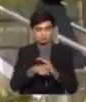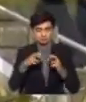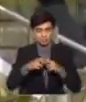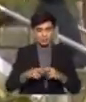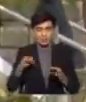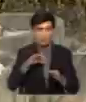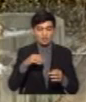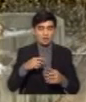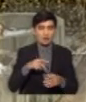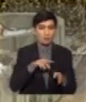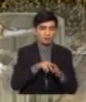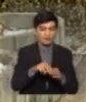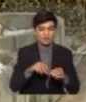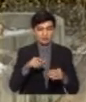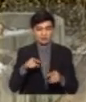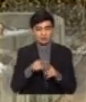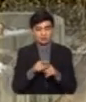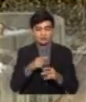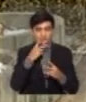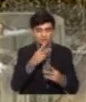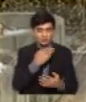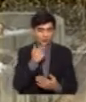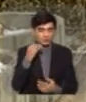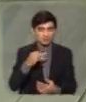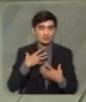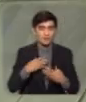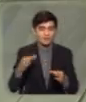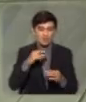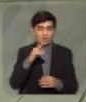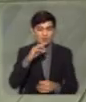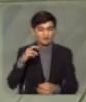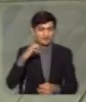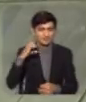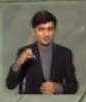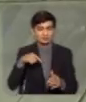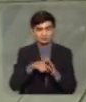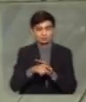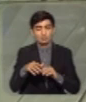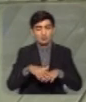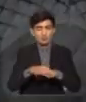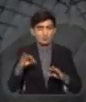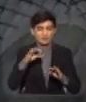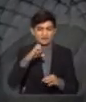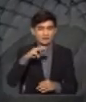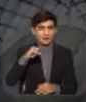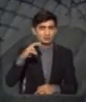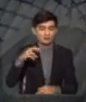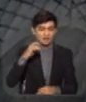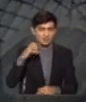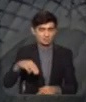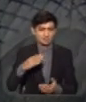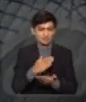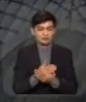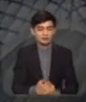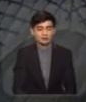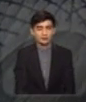и угроз в нем не видят. Поправки в Кодекс о здоровье составлены согласно международным стандартам. Весь документ посвящен спасению